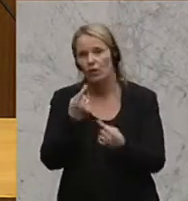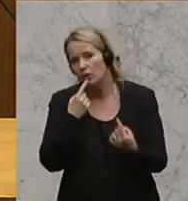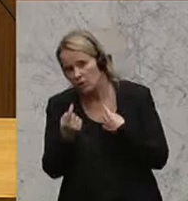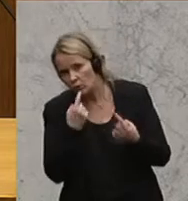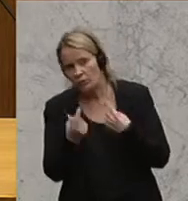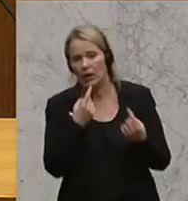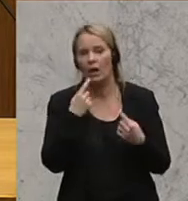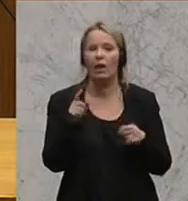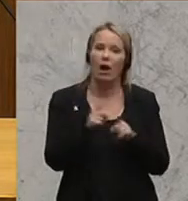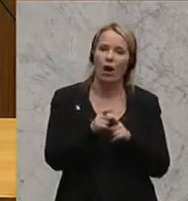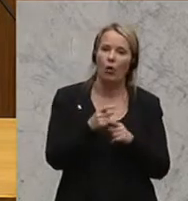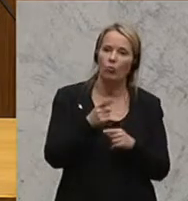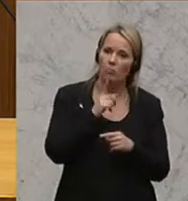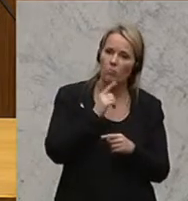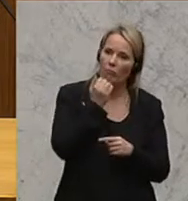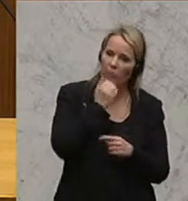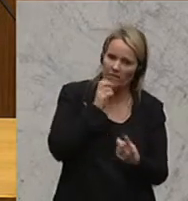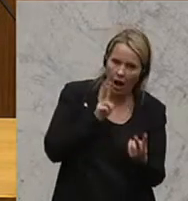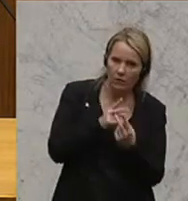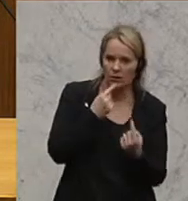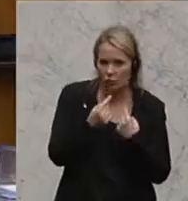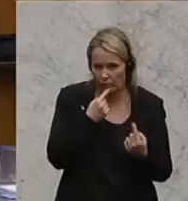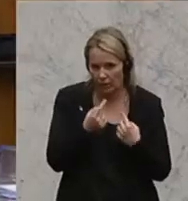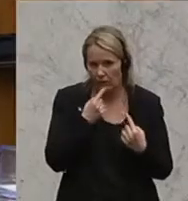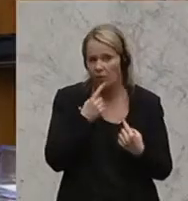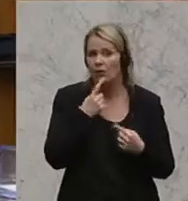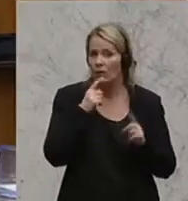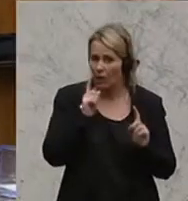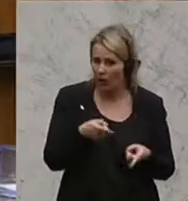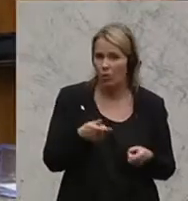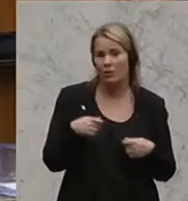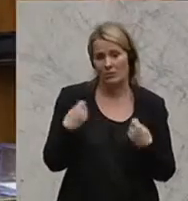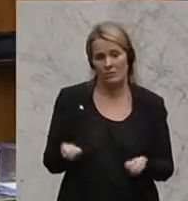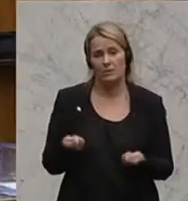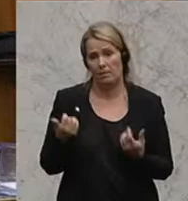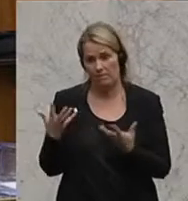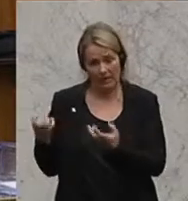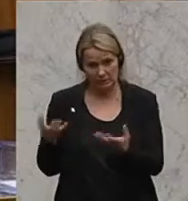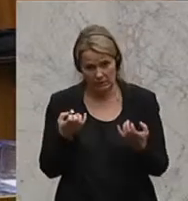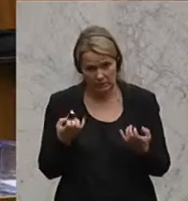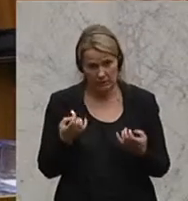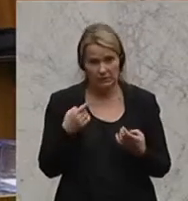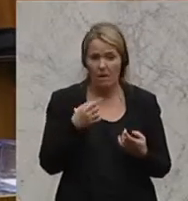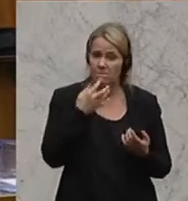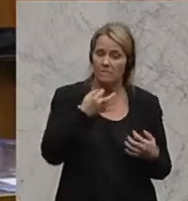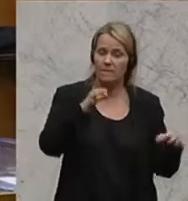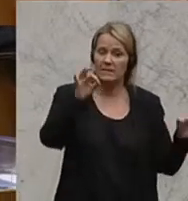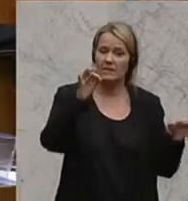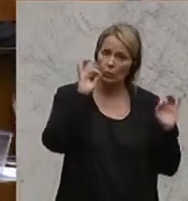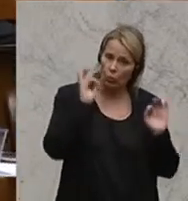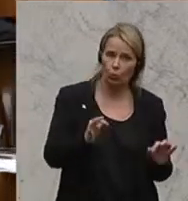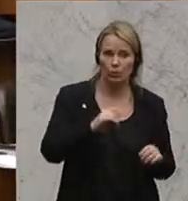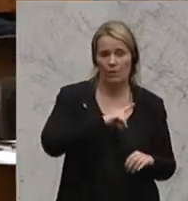Gespräche führen, auch unter 4 Augen oft, dass es auch eine Praxis gibt, die diese verbesserte und